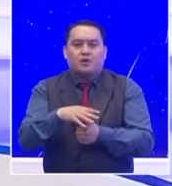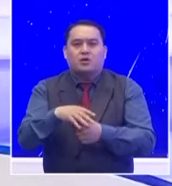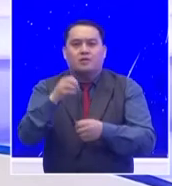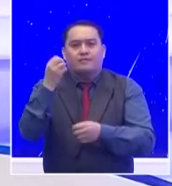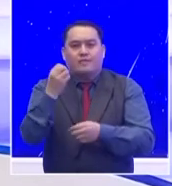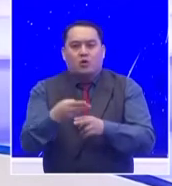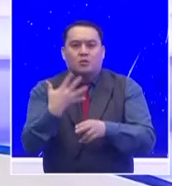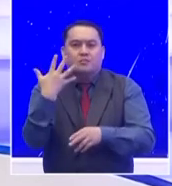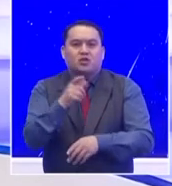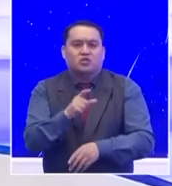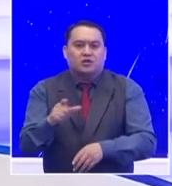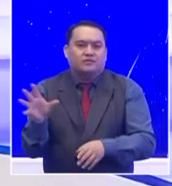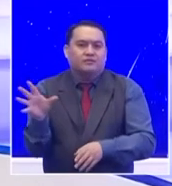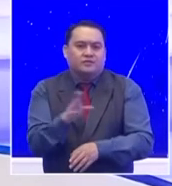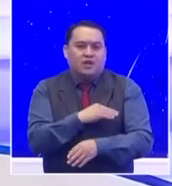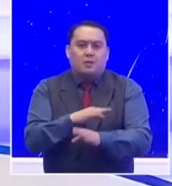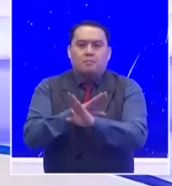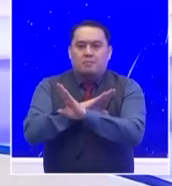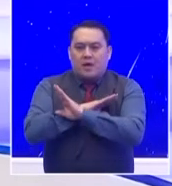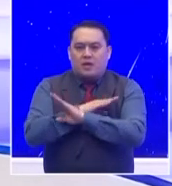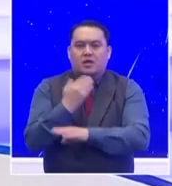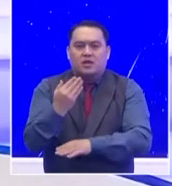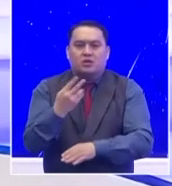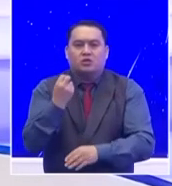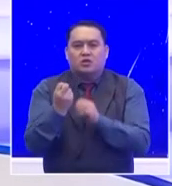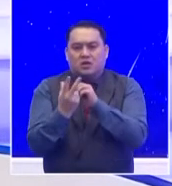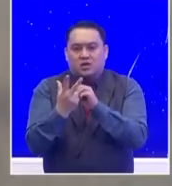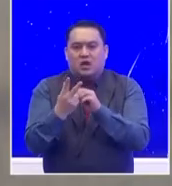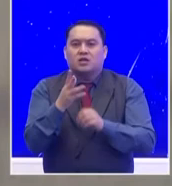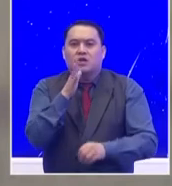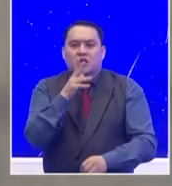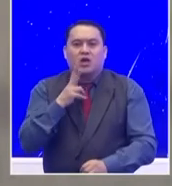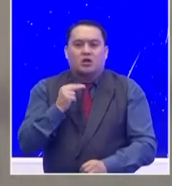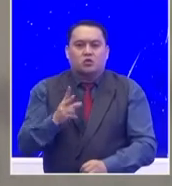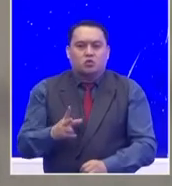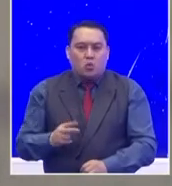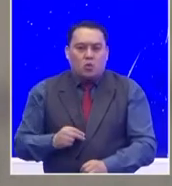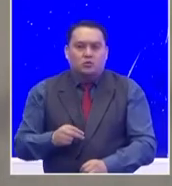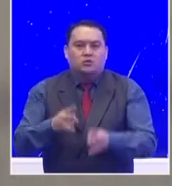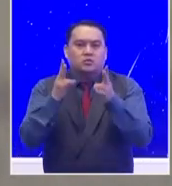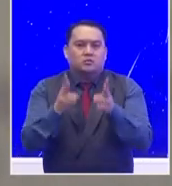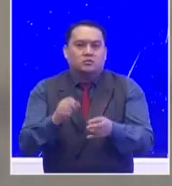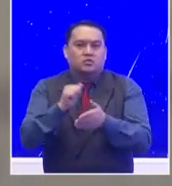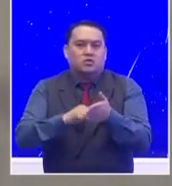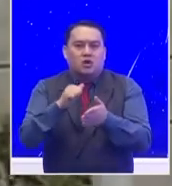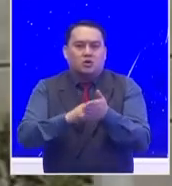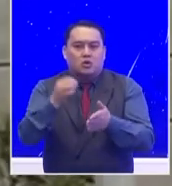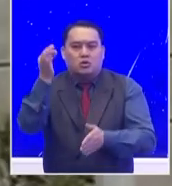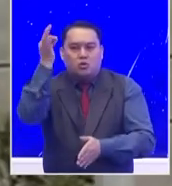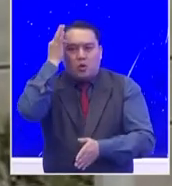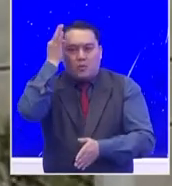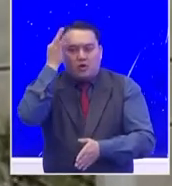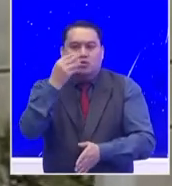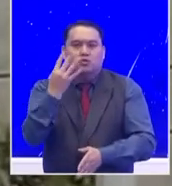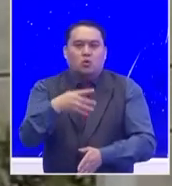борту находились 5 человек. Все они погибли. В их числе его 13-летняя дочь. Причины трагедии пока неизвестны. Напомним,